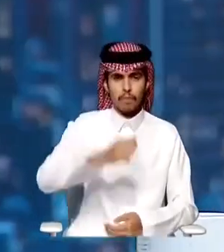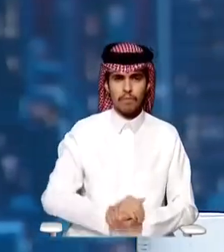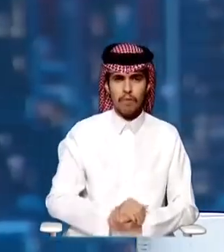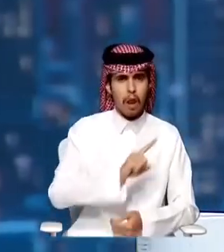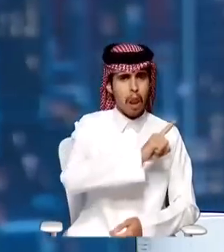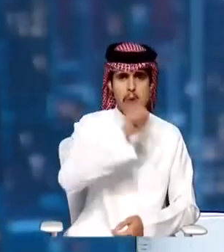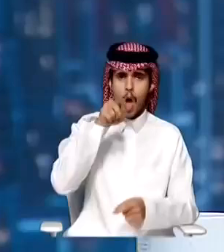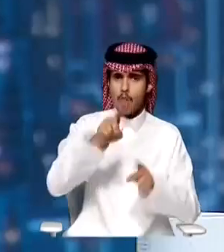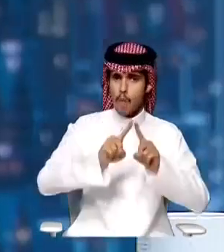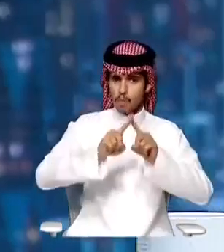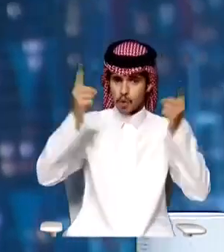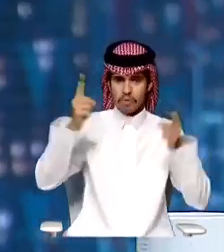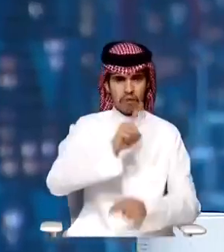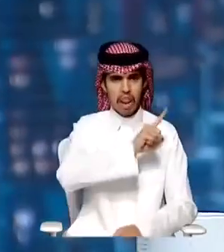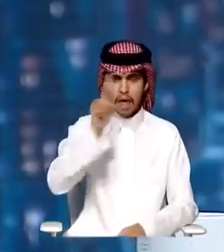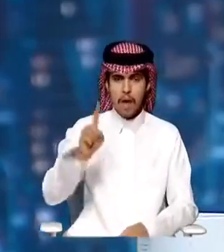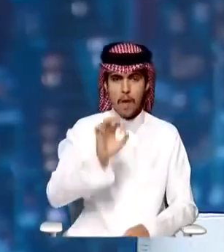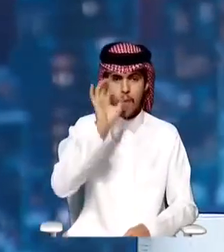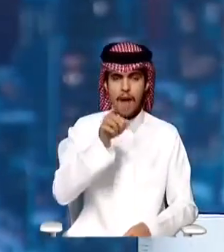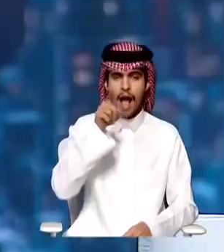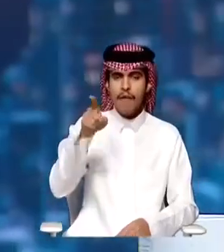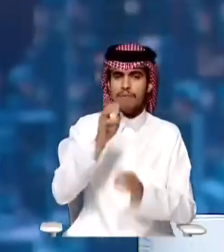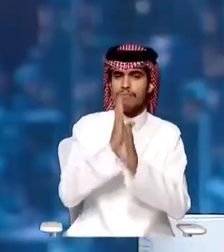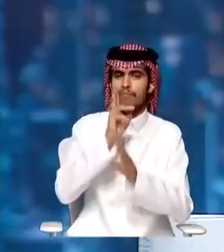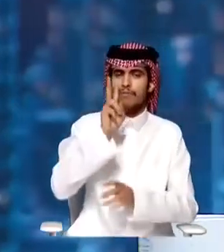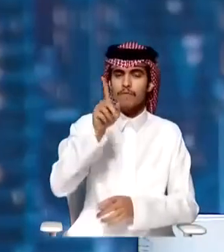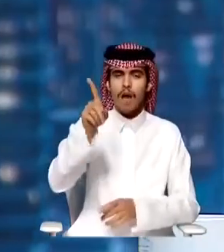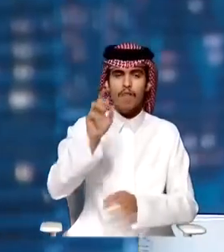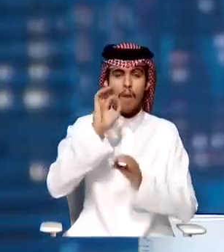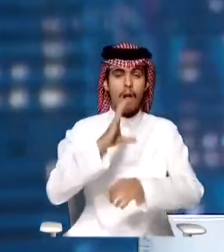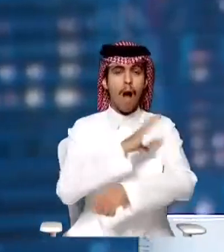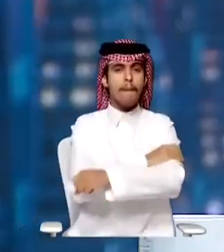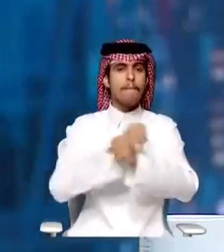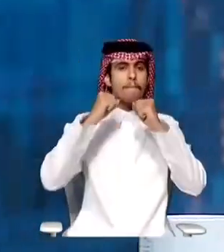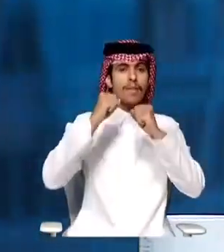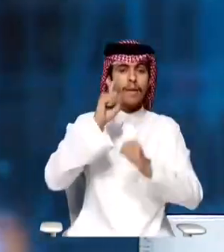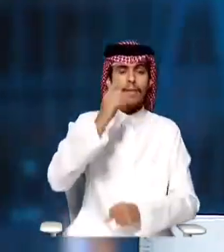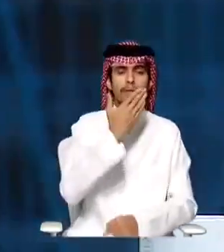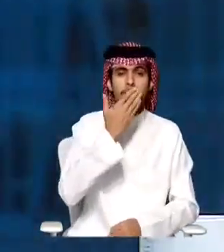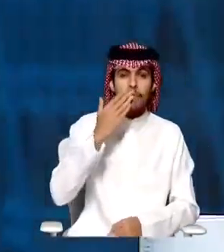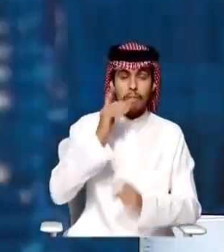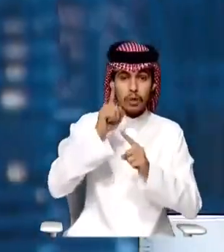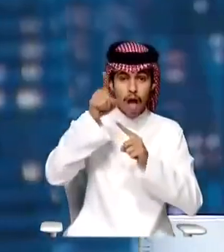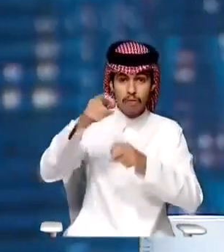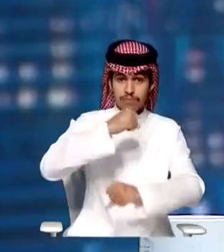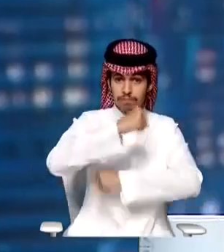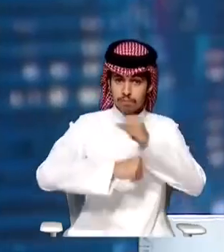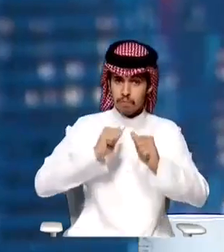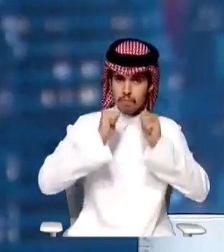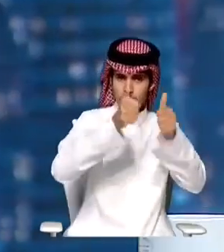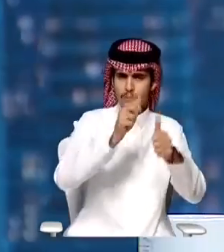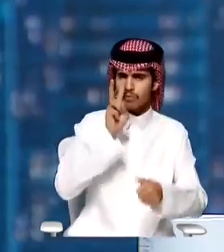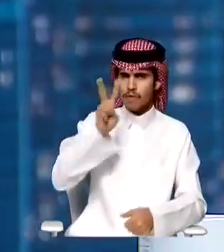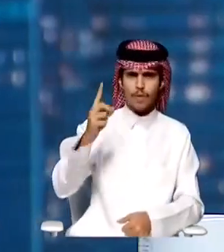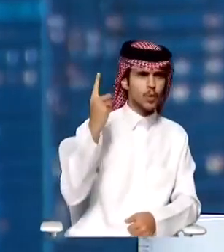مع الاراده حلقه تحي فين الشغف ابطالها صامتون لكن قدراتهم لديها صوت مرتفع